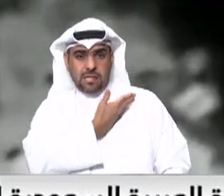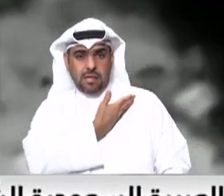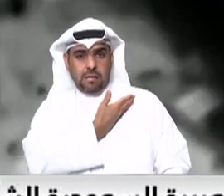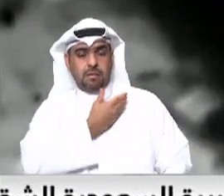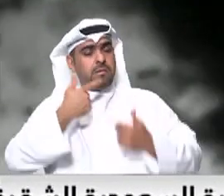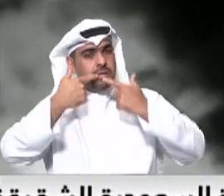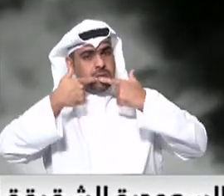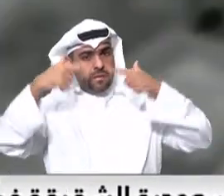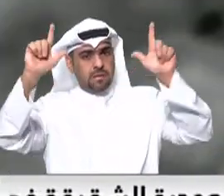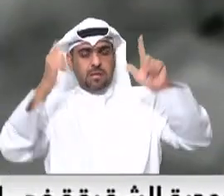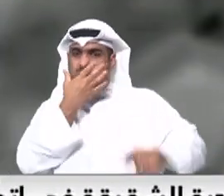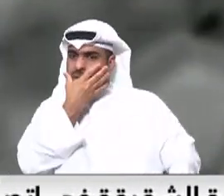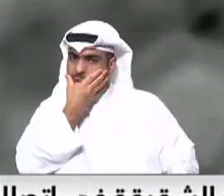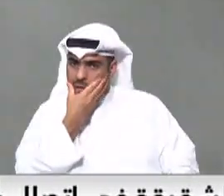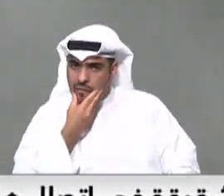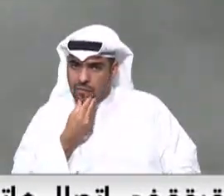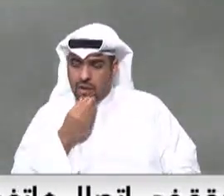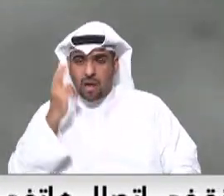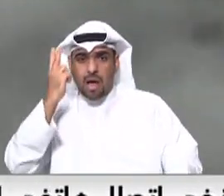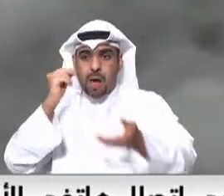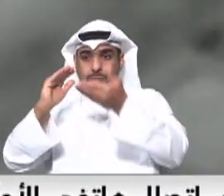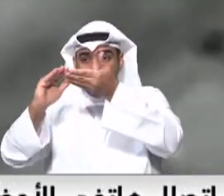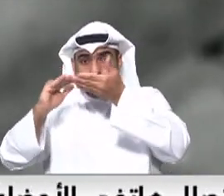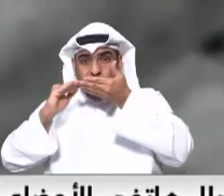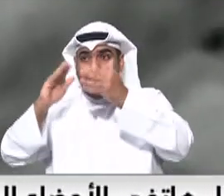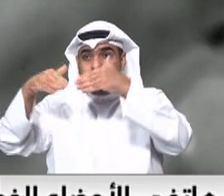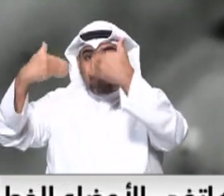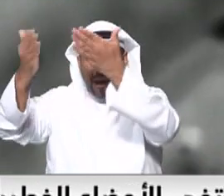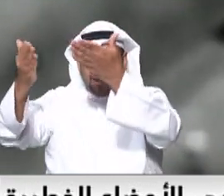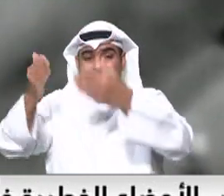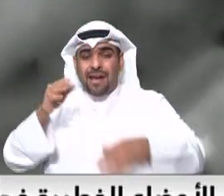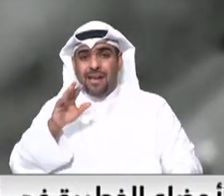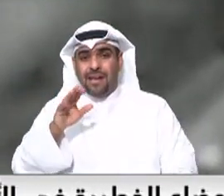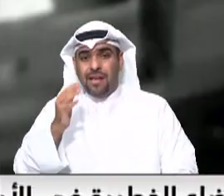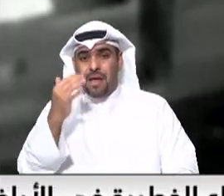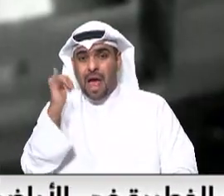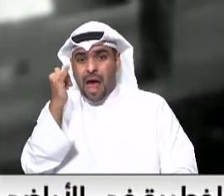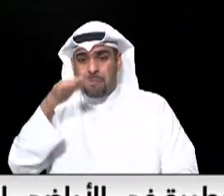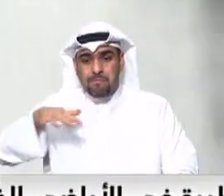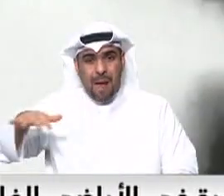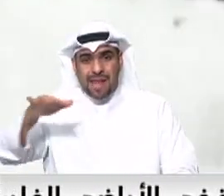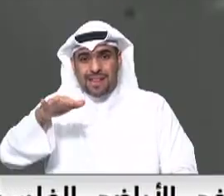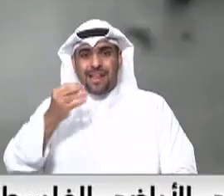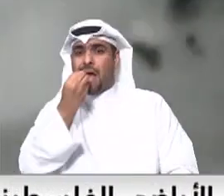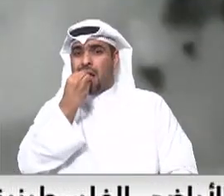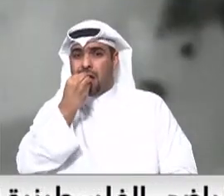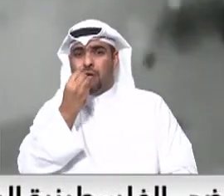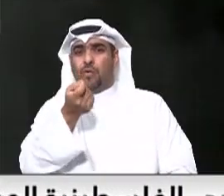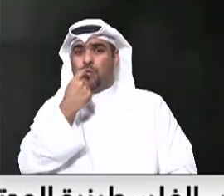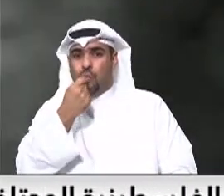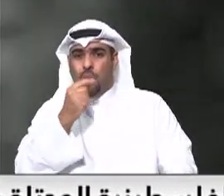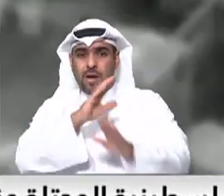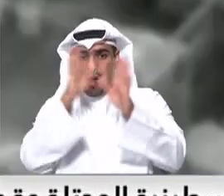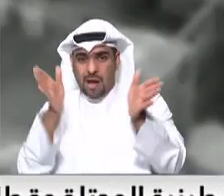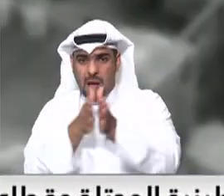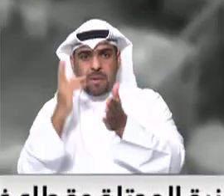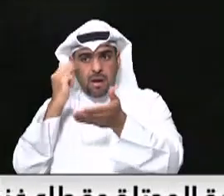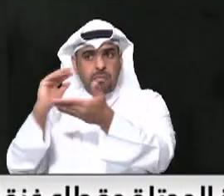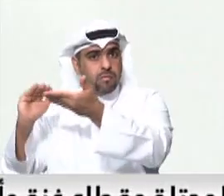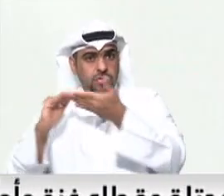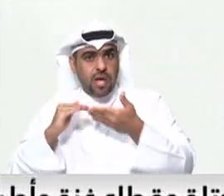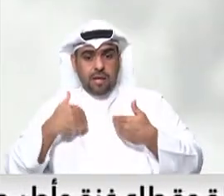ممر إنساني من عبر المعابر. ولكن الجدير بالذكر هنا